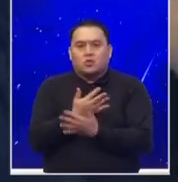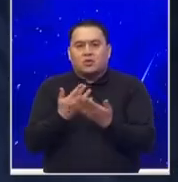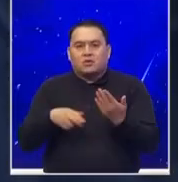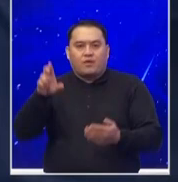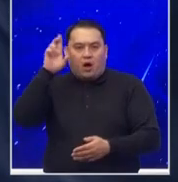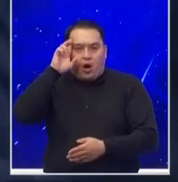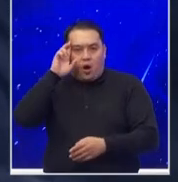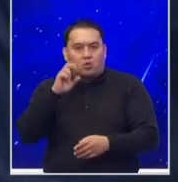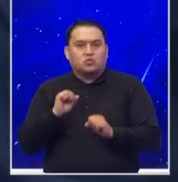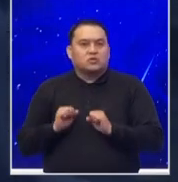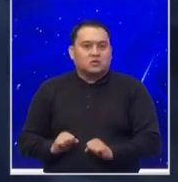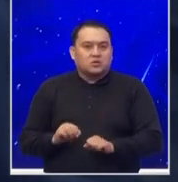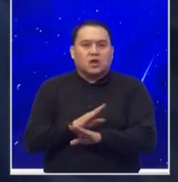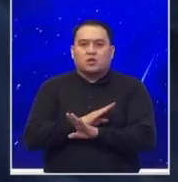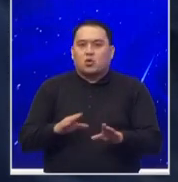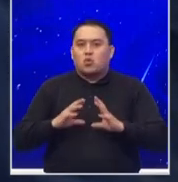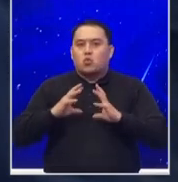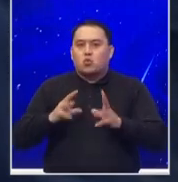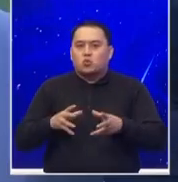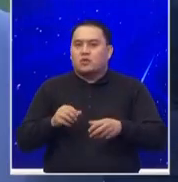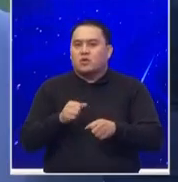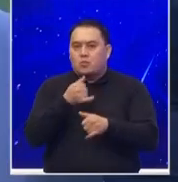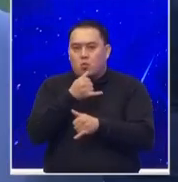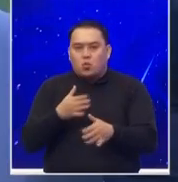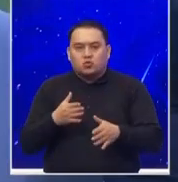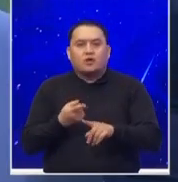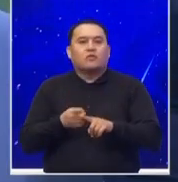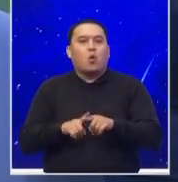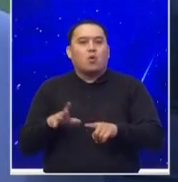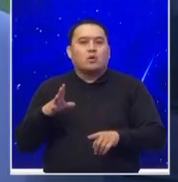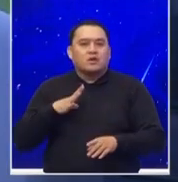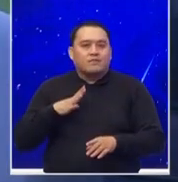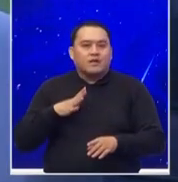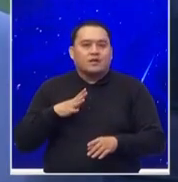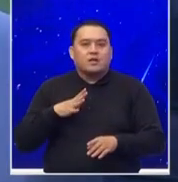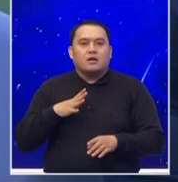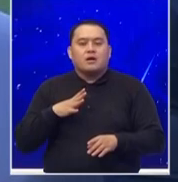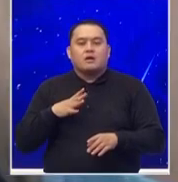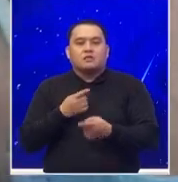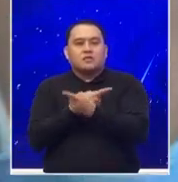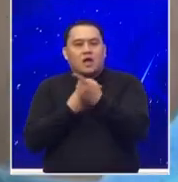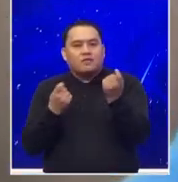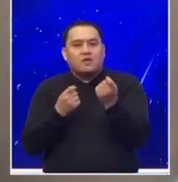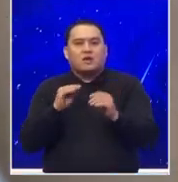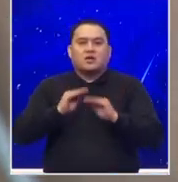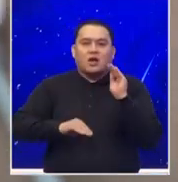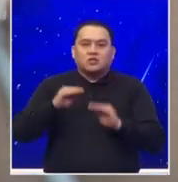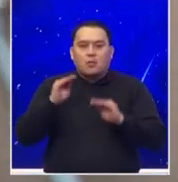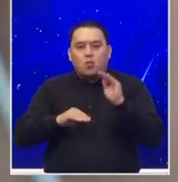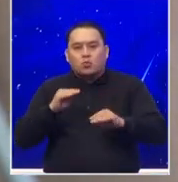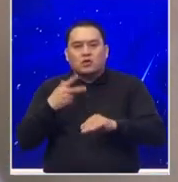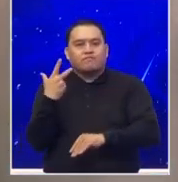нескольких странах, это не защитит людей по всему миру. Но в то же время Своминатан заявила, что в разработке вакцин